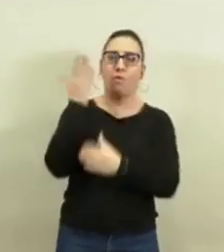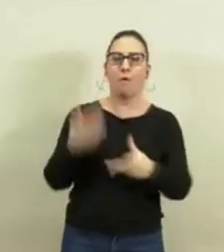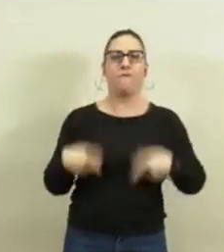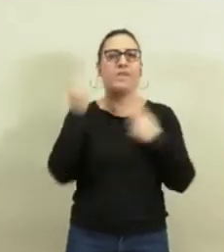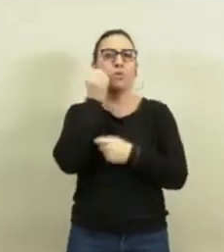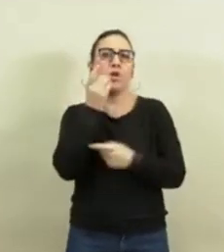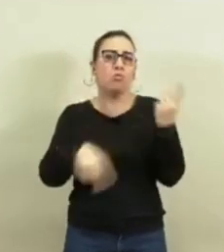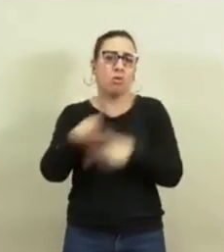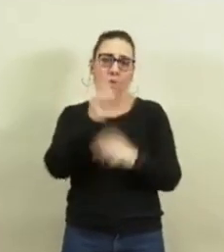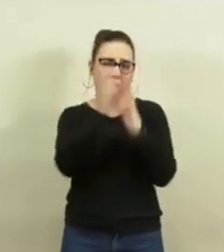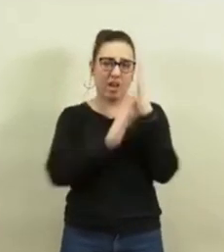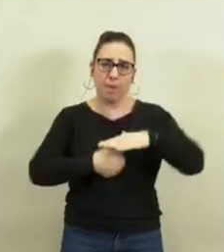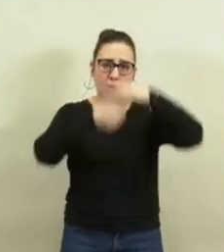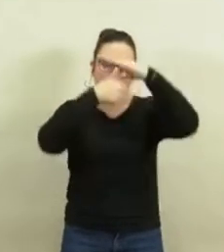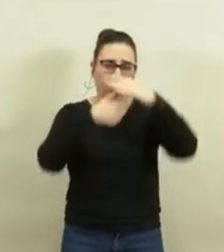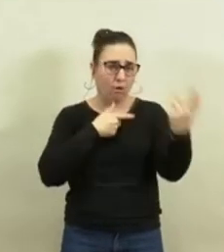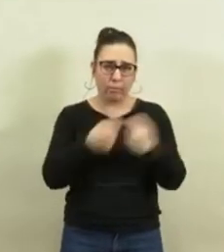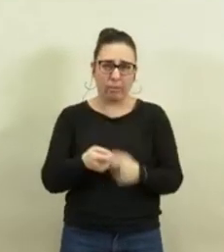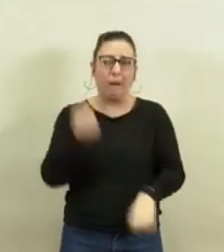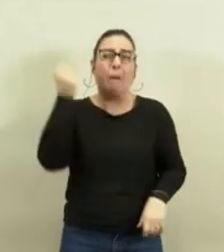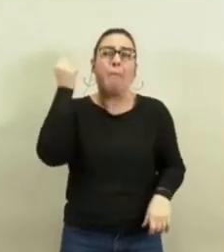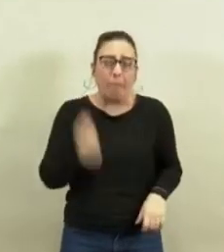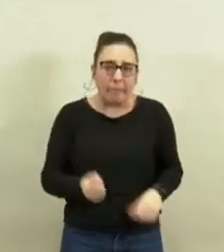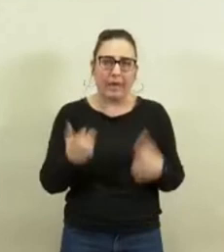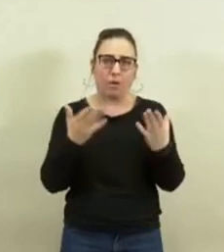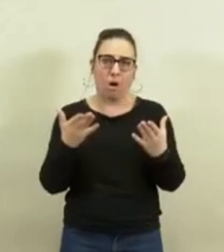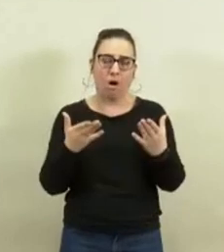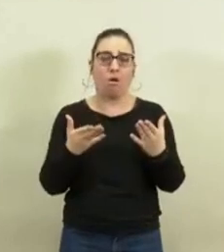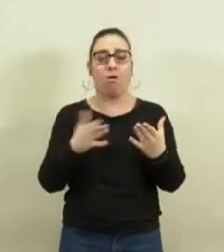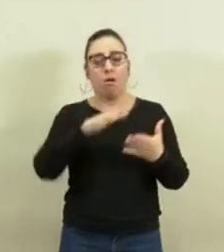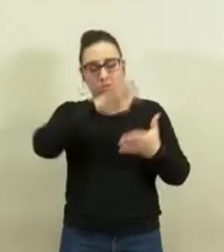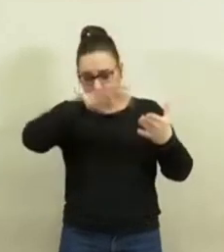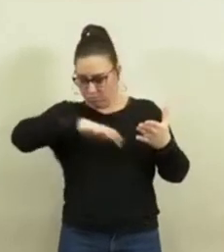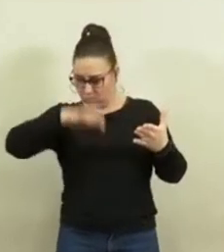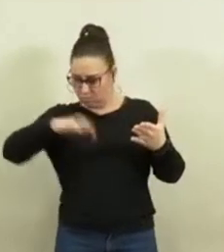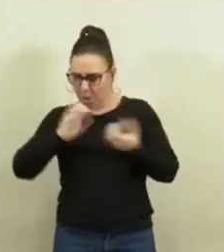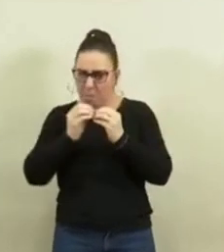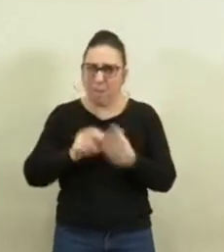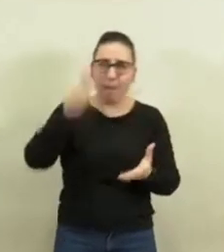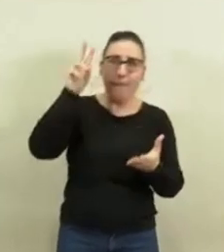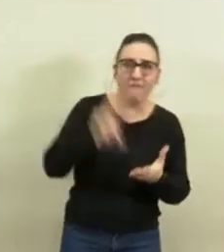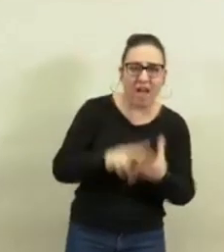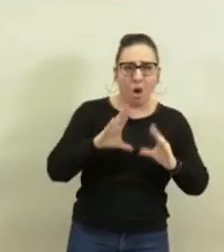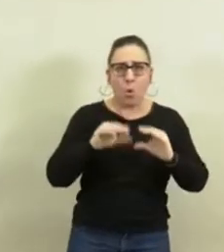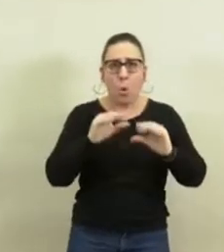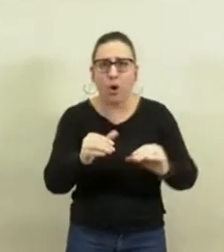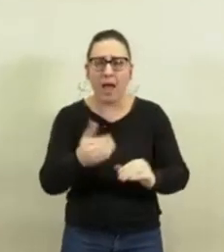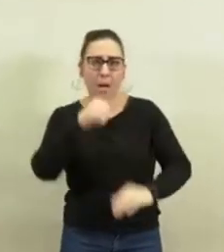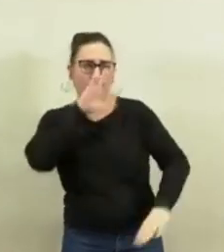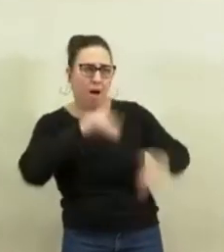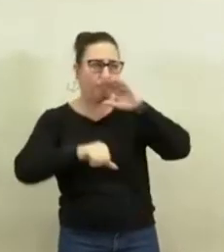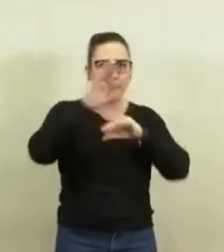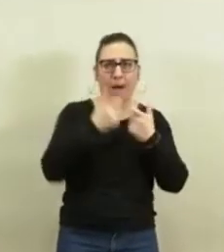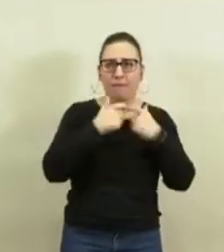cette délibération cadre. Pire, elle fait totalement l'impasse sur les problèmes concrets qu'ils rencontrent en matière